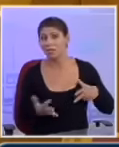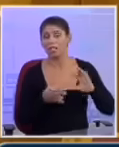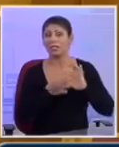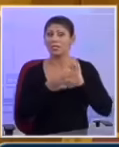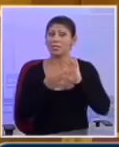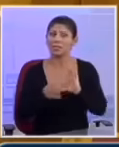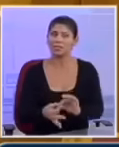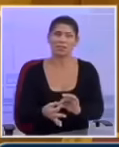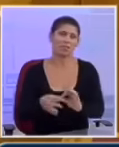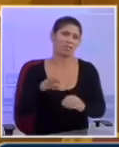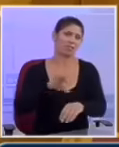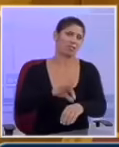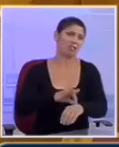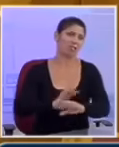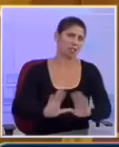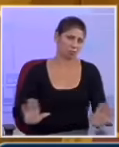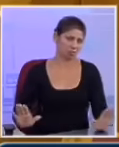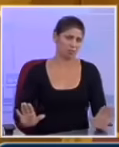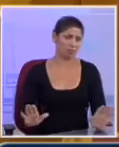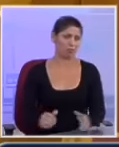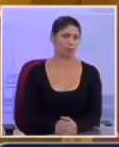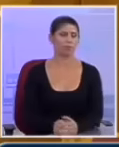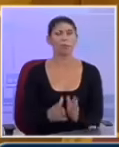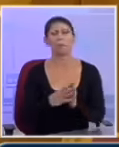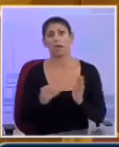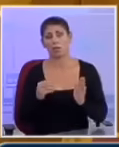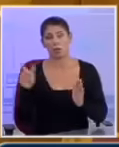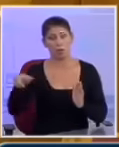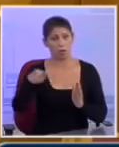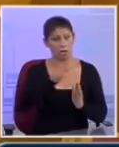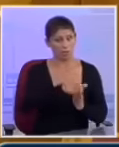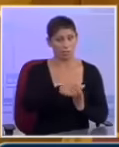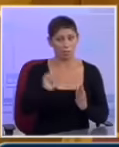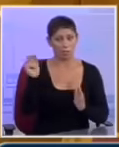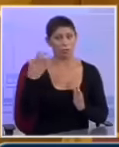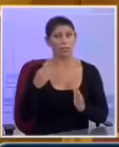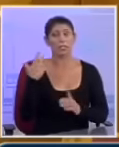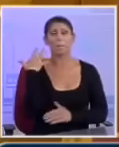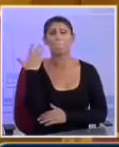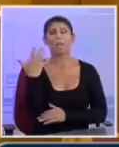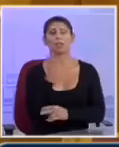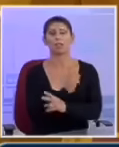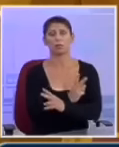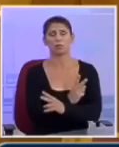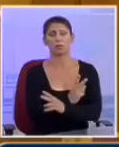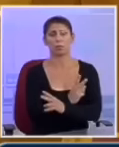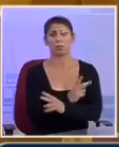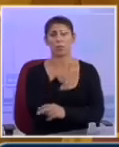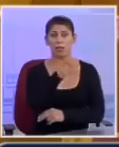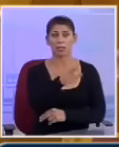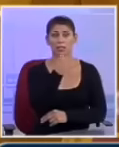συνεχίζει τις παθογένειες. Θα σας πω ένα παράδειγμα. Ας πούμε, κάθε βουλευτής έχει 5 συμβούλους. Εσείς λοιπόν